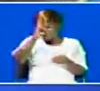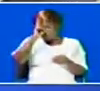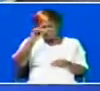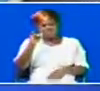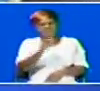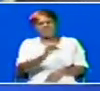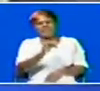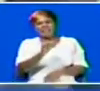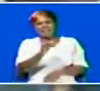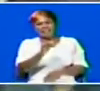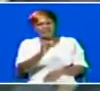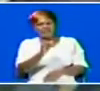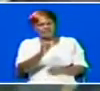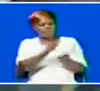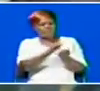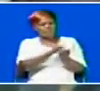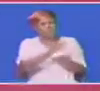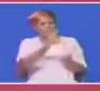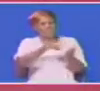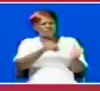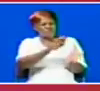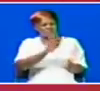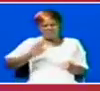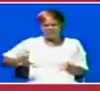hapo wakaokolea hiyo geji imebakia.